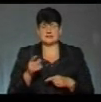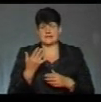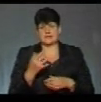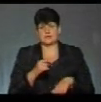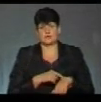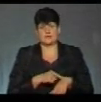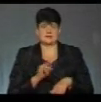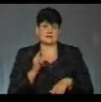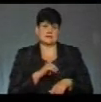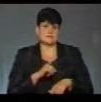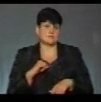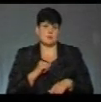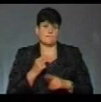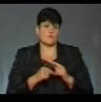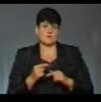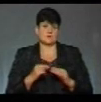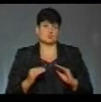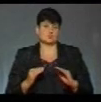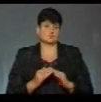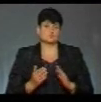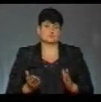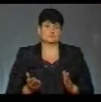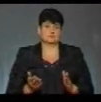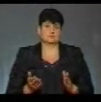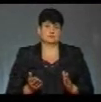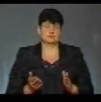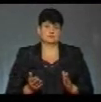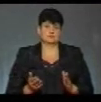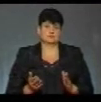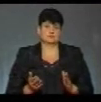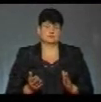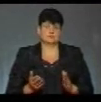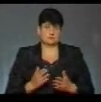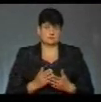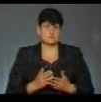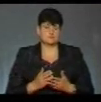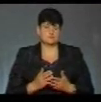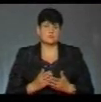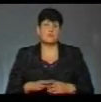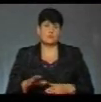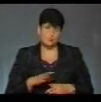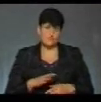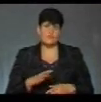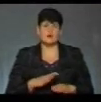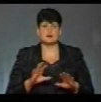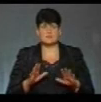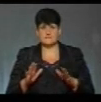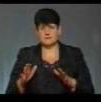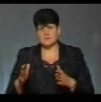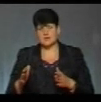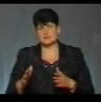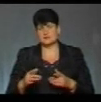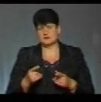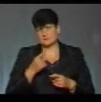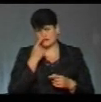ця дитина повертається самостійно? Тобто така тривога? Бували такі випадки,